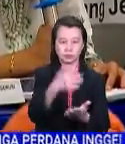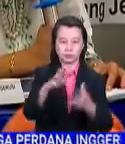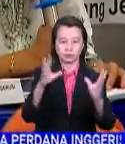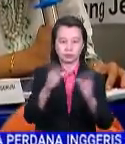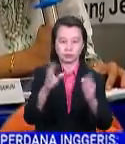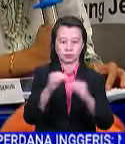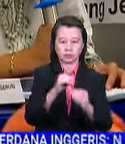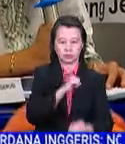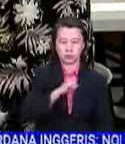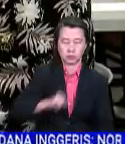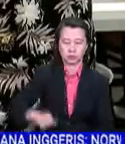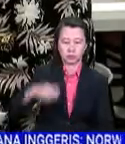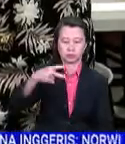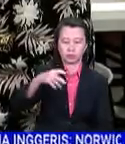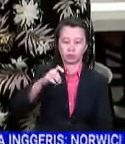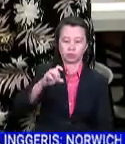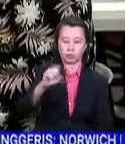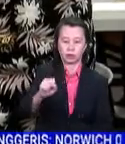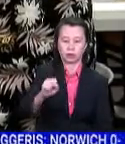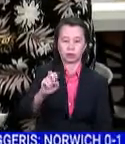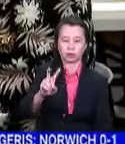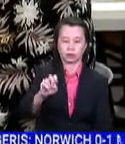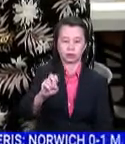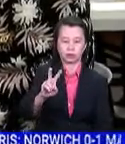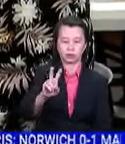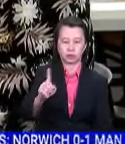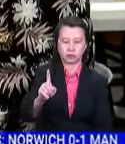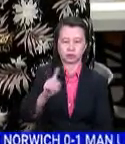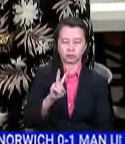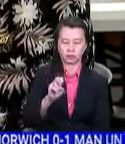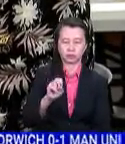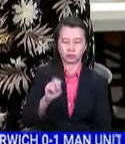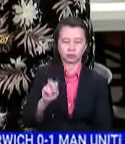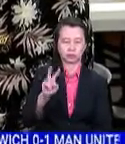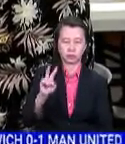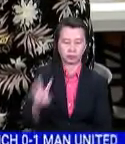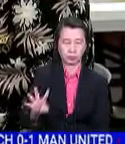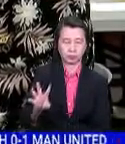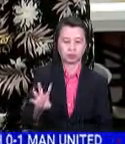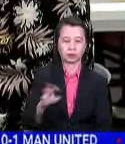mesyuarat agung POS Penggal 2021-2024 di Ibu Negara.